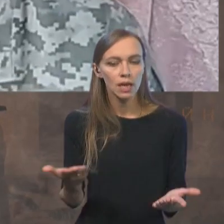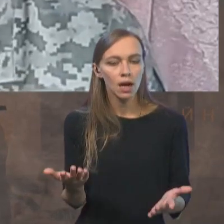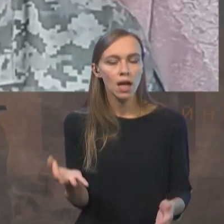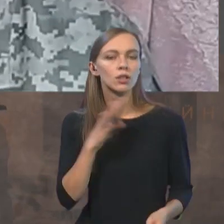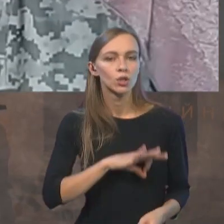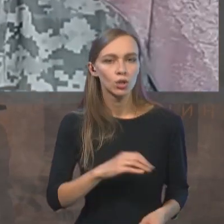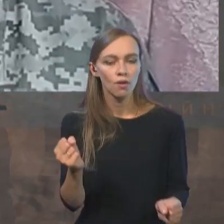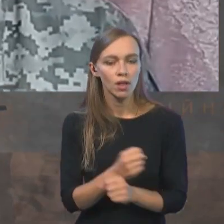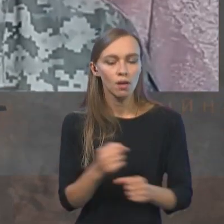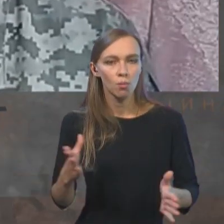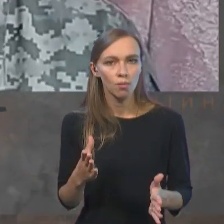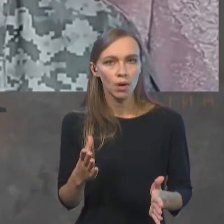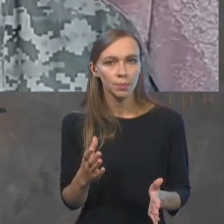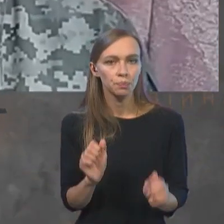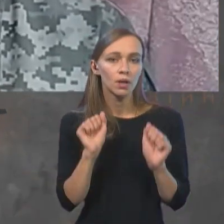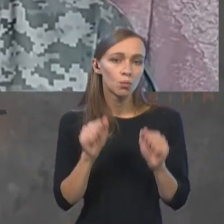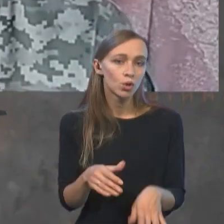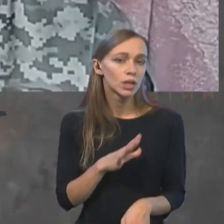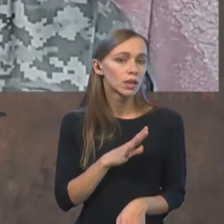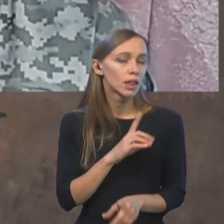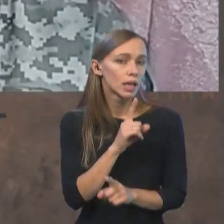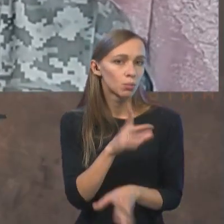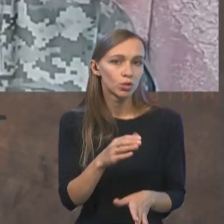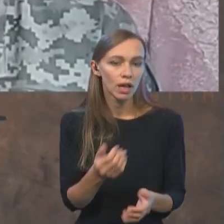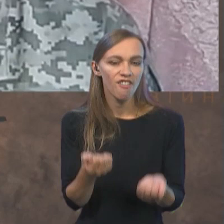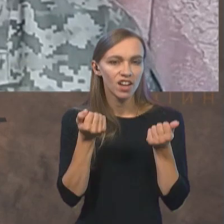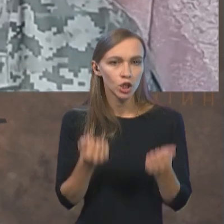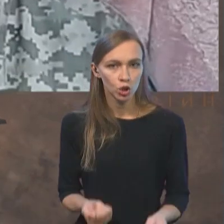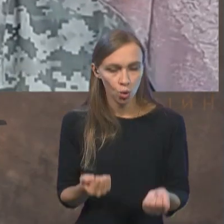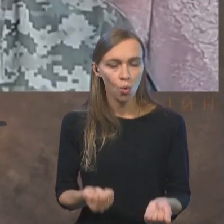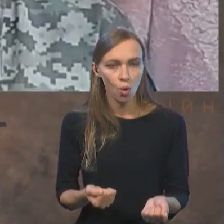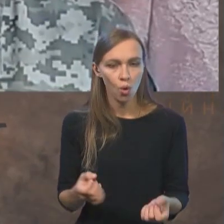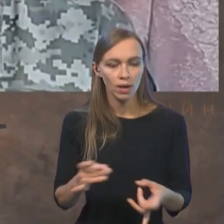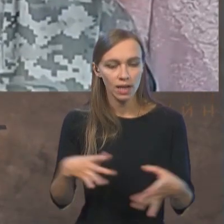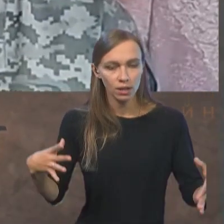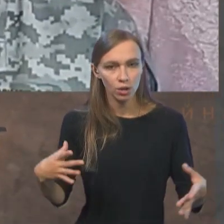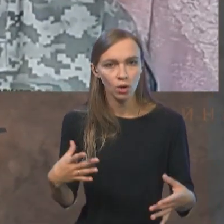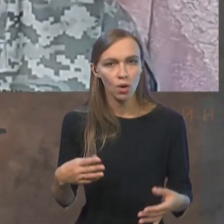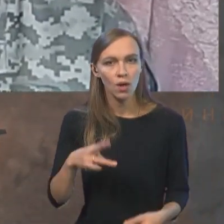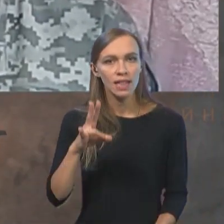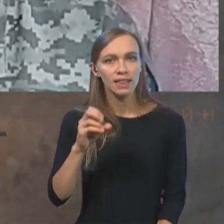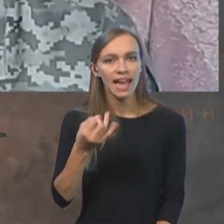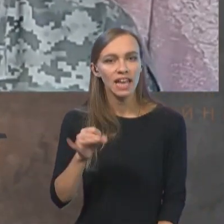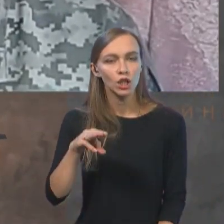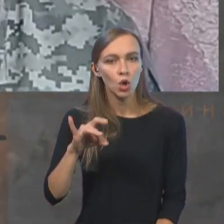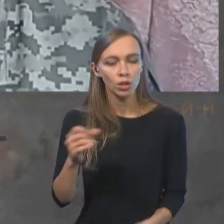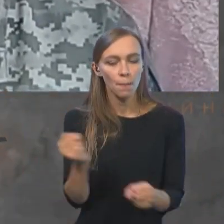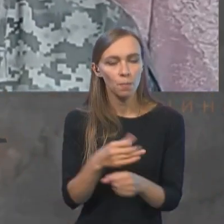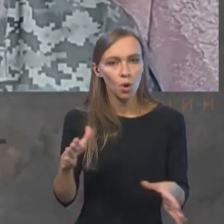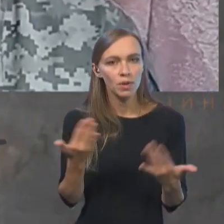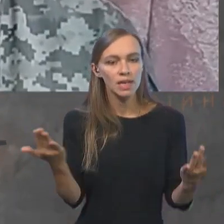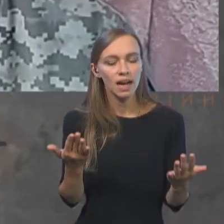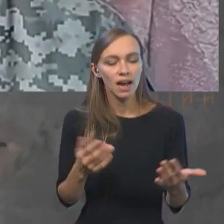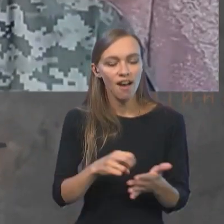може і не бути важкого ядерного удару, а так звана нейтронна бомба, яка виключить, скажімо, в певному радіусі